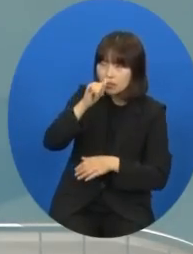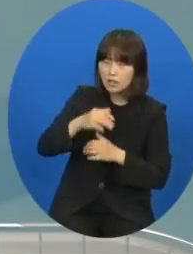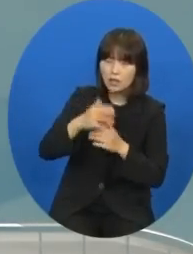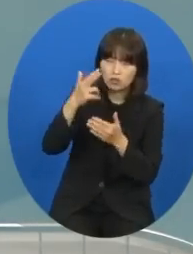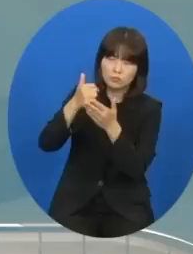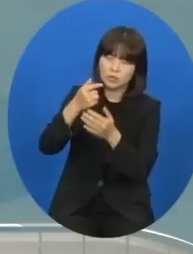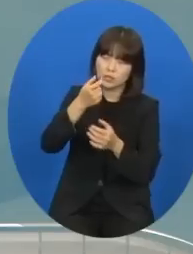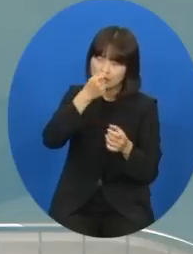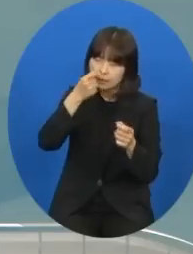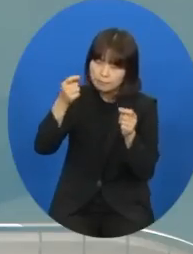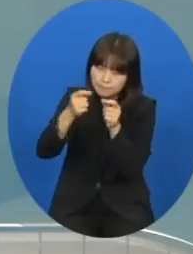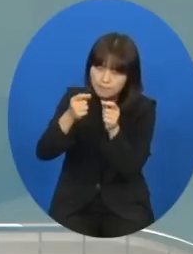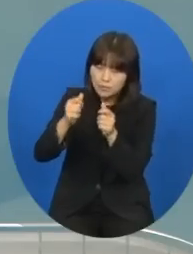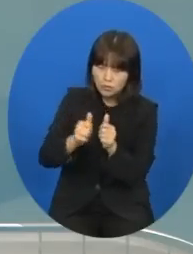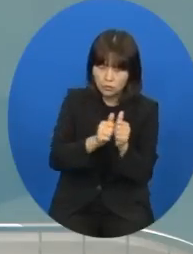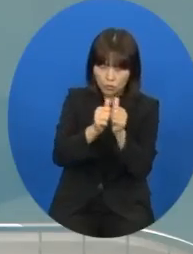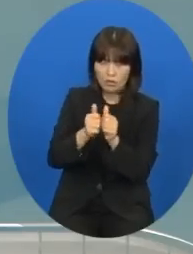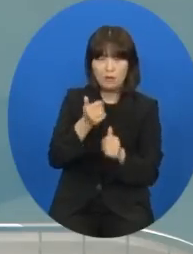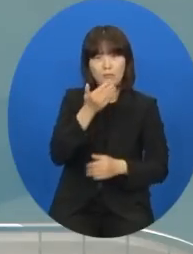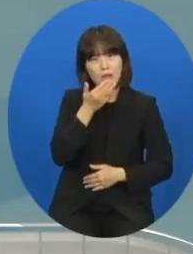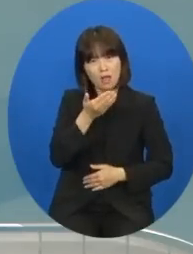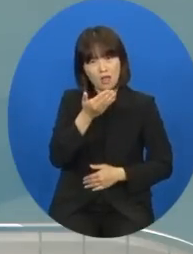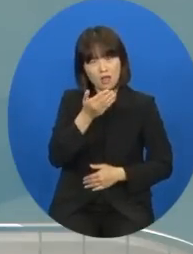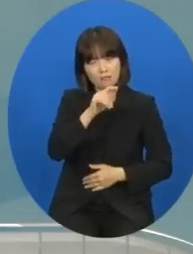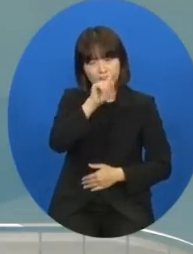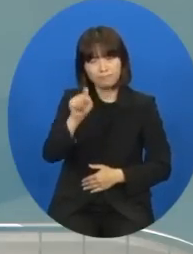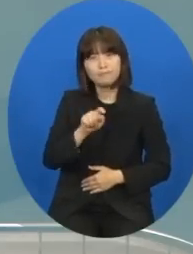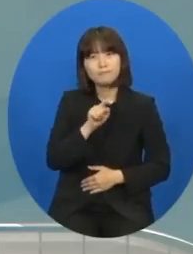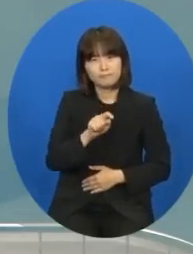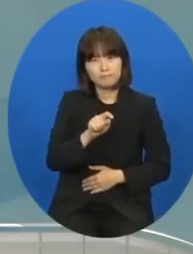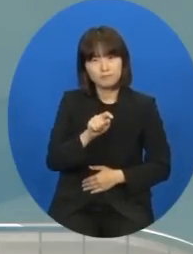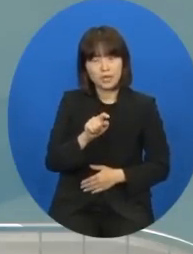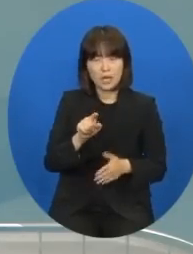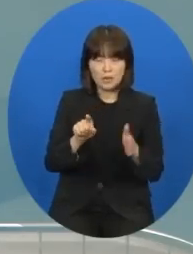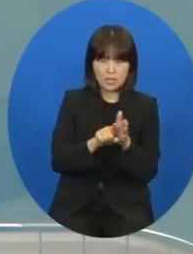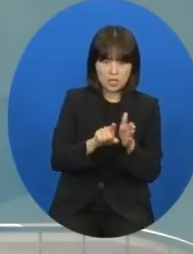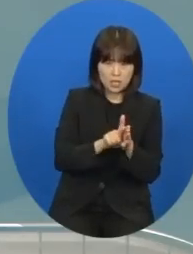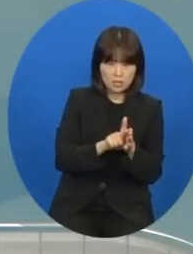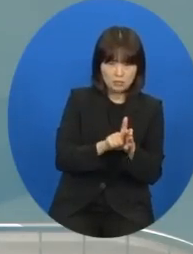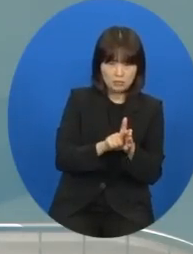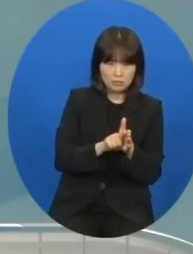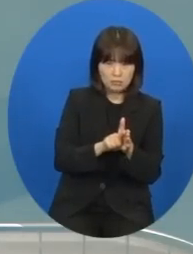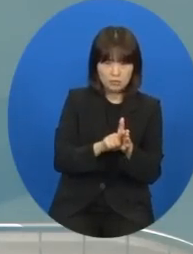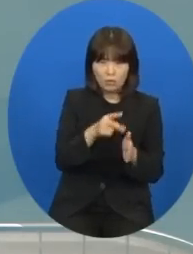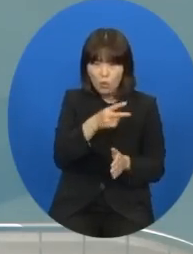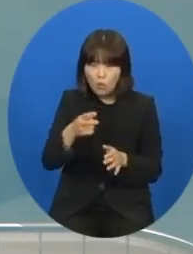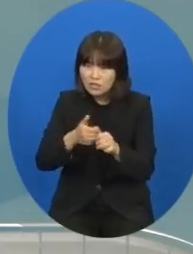친밀히 동행하게 될 수는 있을까? 믿음은 승리하는 걸까?